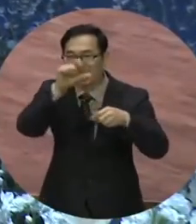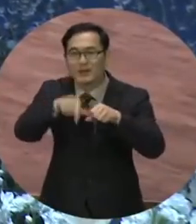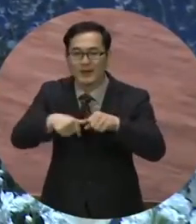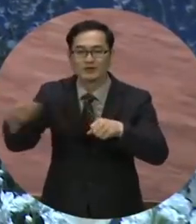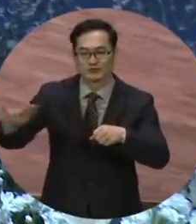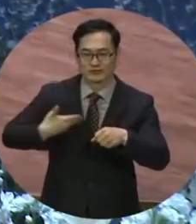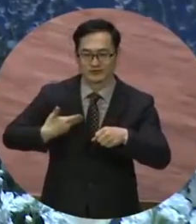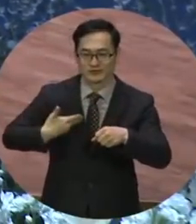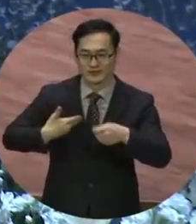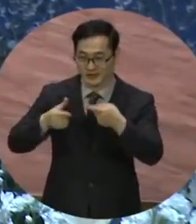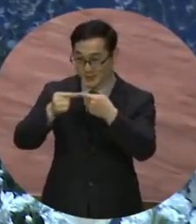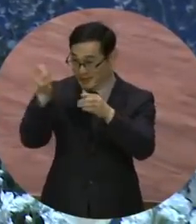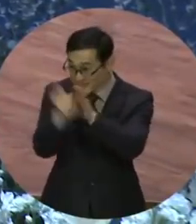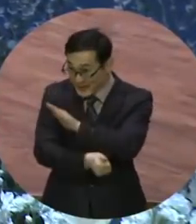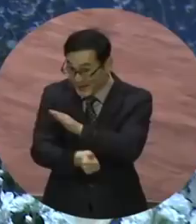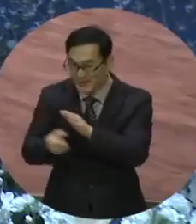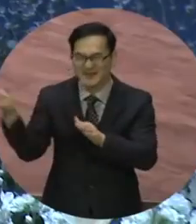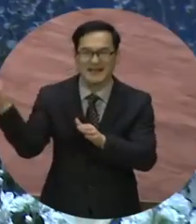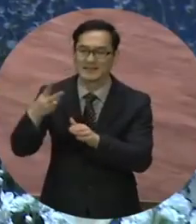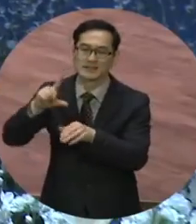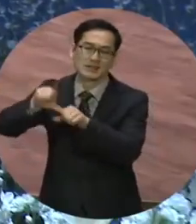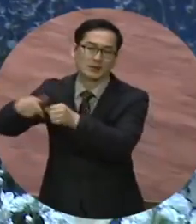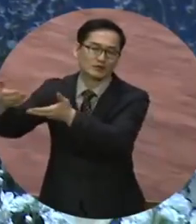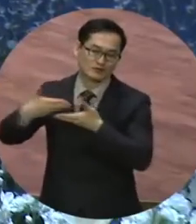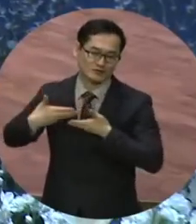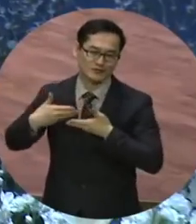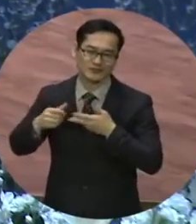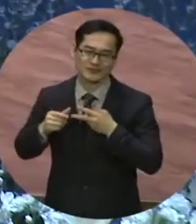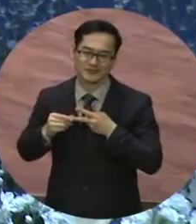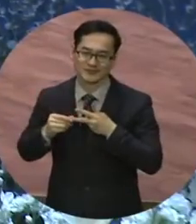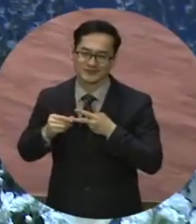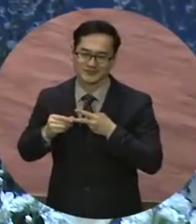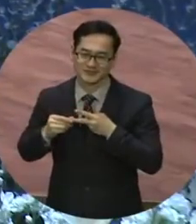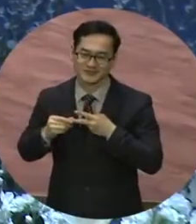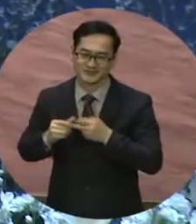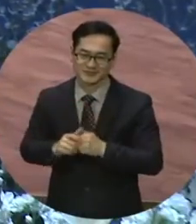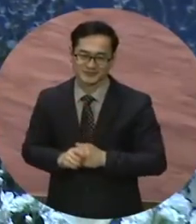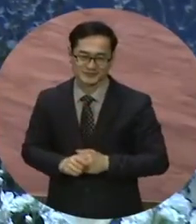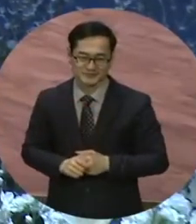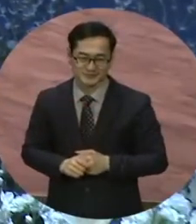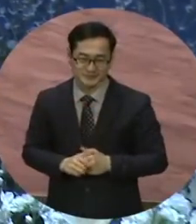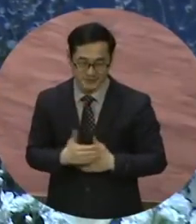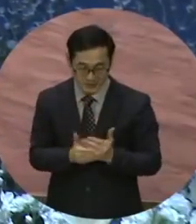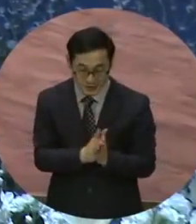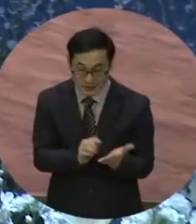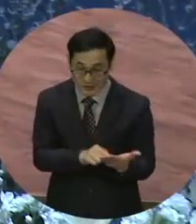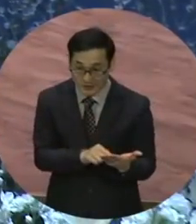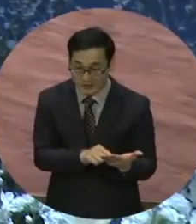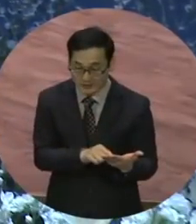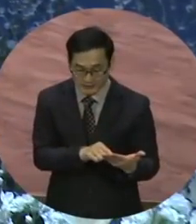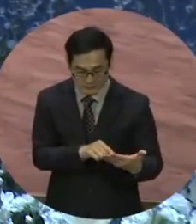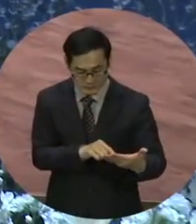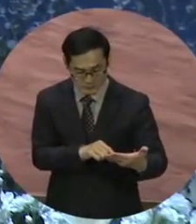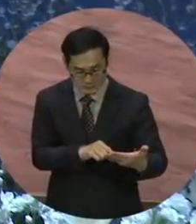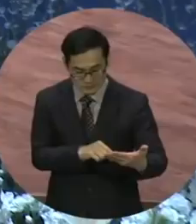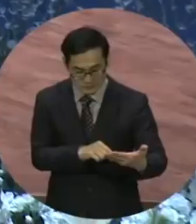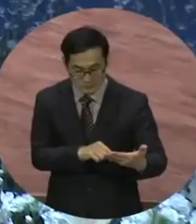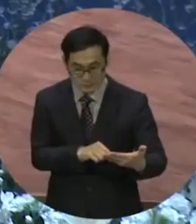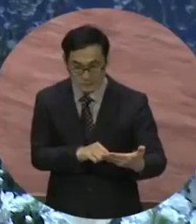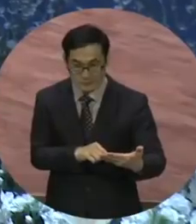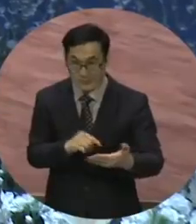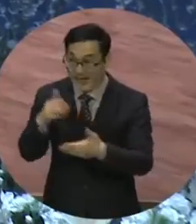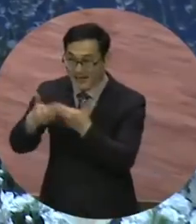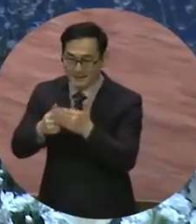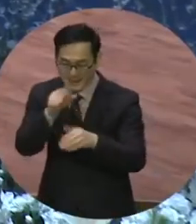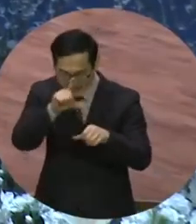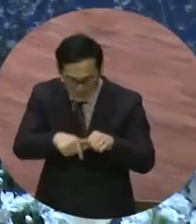두 번째 기회를 주신 하나님이다. 성경 내용을 보면요, 하나님께서 많은 회복의 기회를